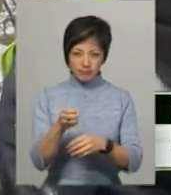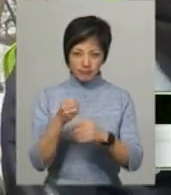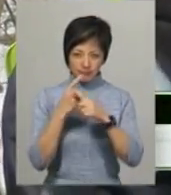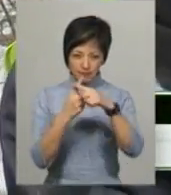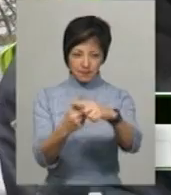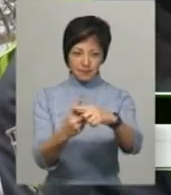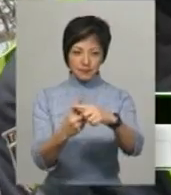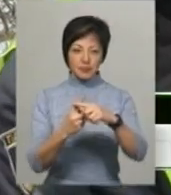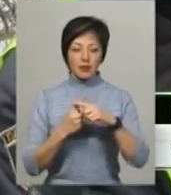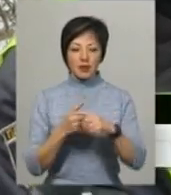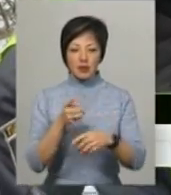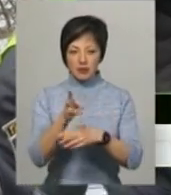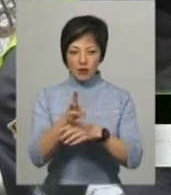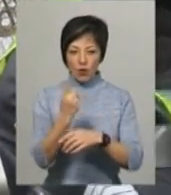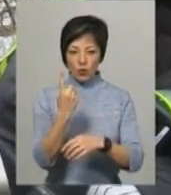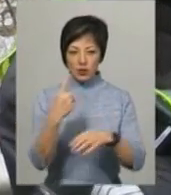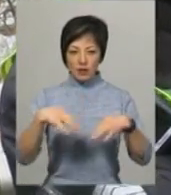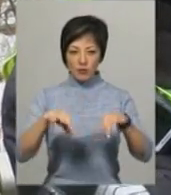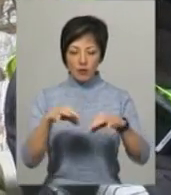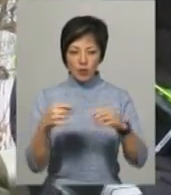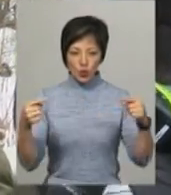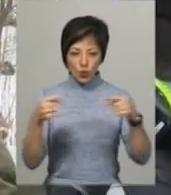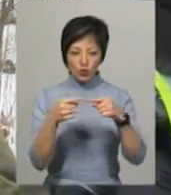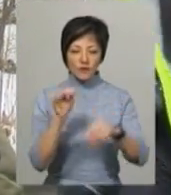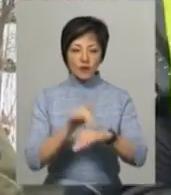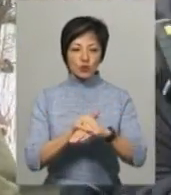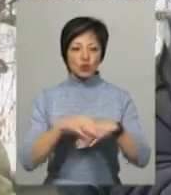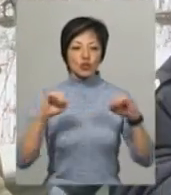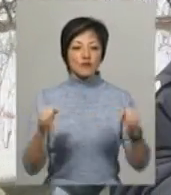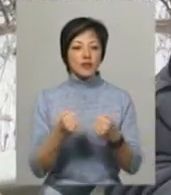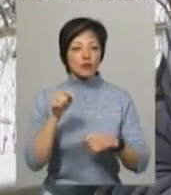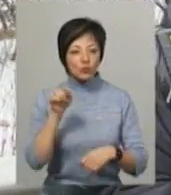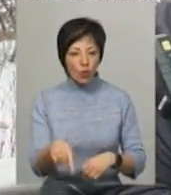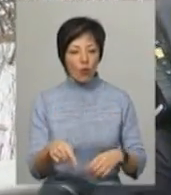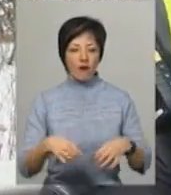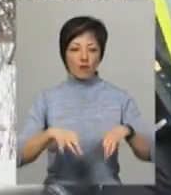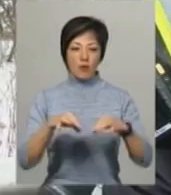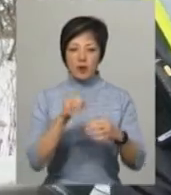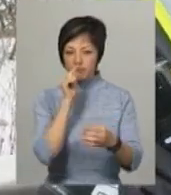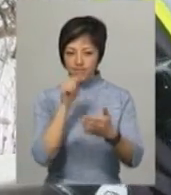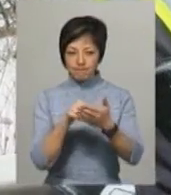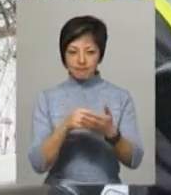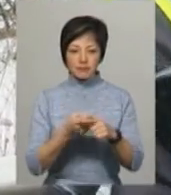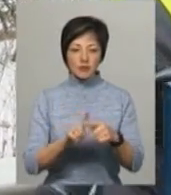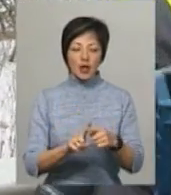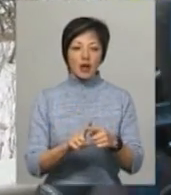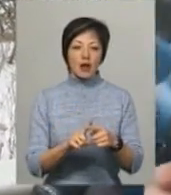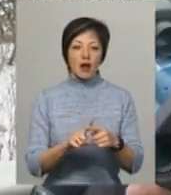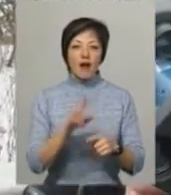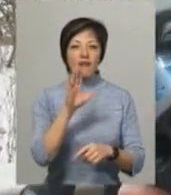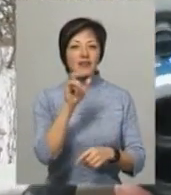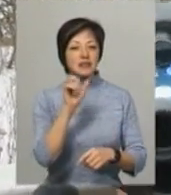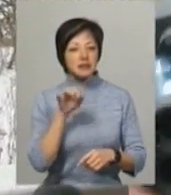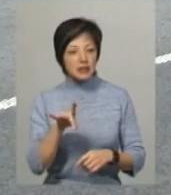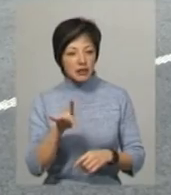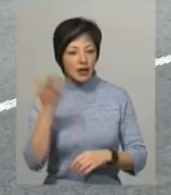10 автомобілів, наводиться на один автомобіль, і він фіксує швидкість тільки того автомобіля, на який наведений. Візір відрізнявся тим, що він фіксує всі